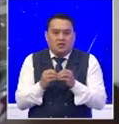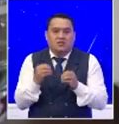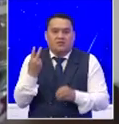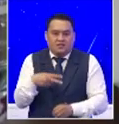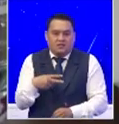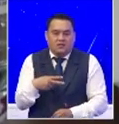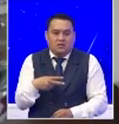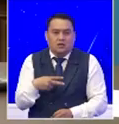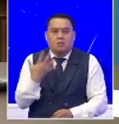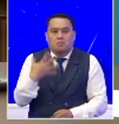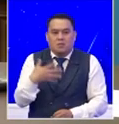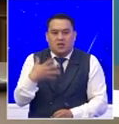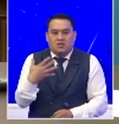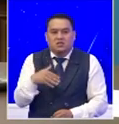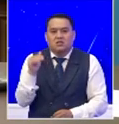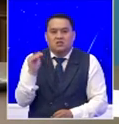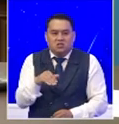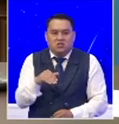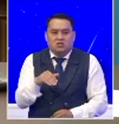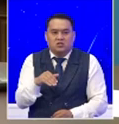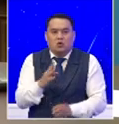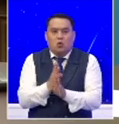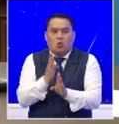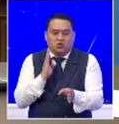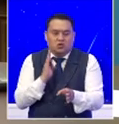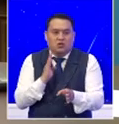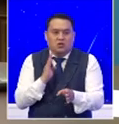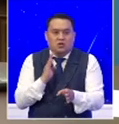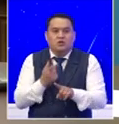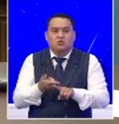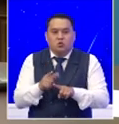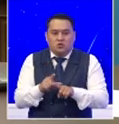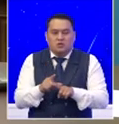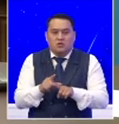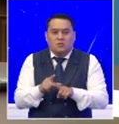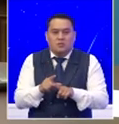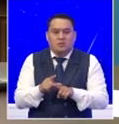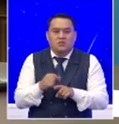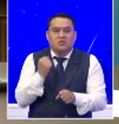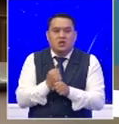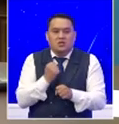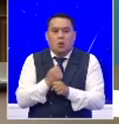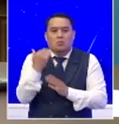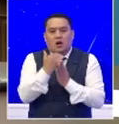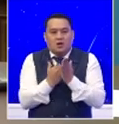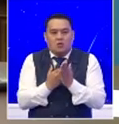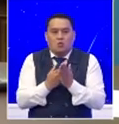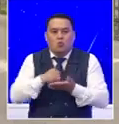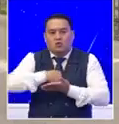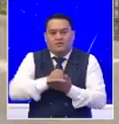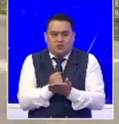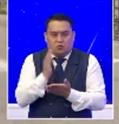5-10-20. 50 с лишним тысяч, да, у нас очередников. Вот с учетом этого сделайте мне программу, я его